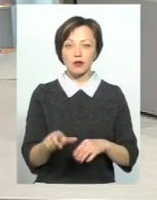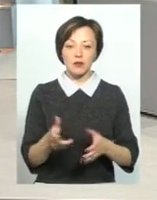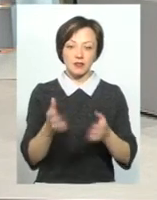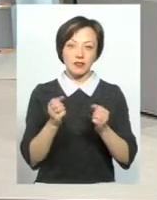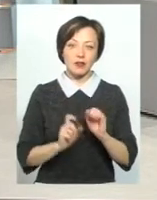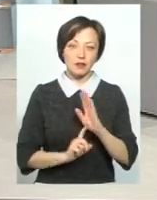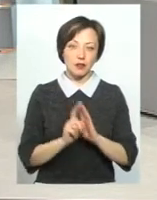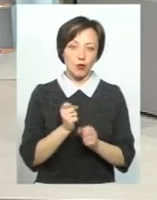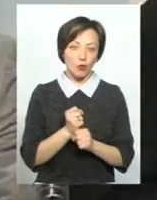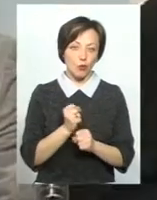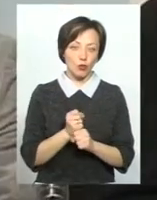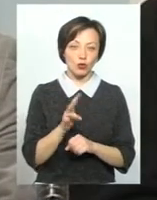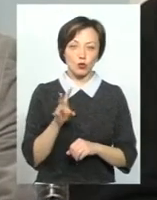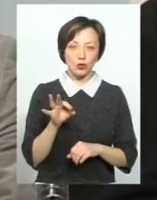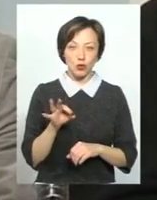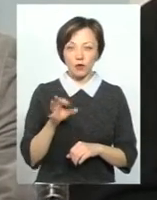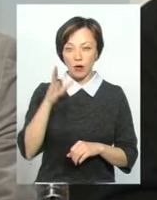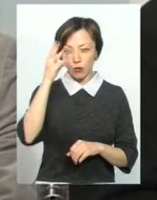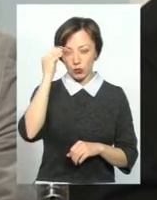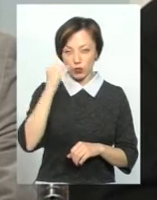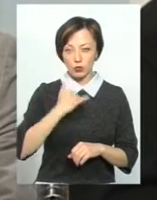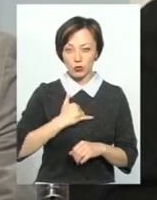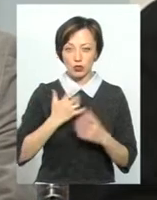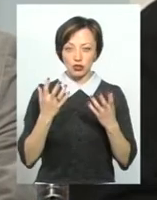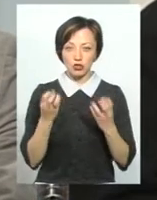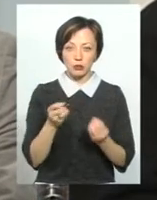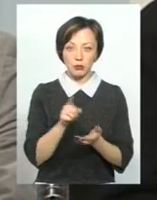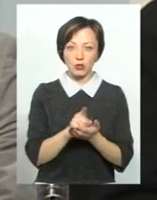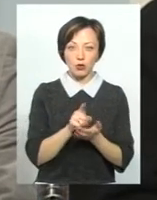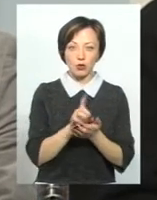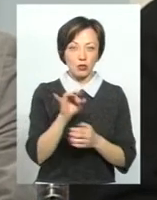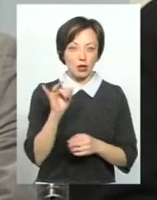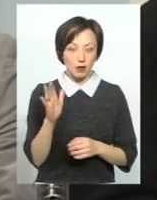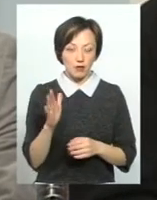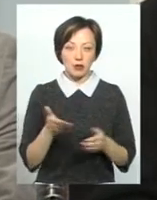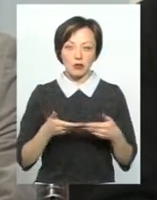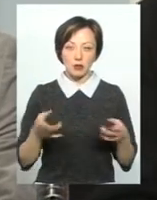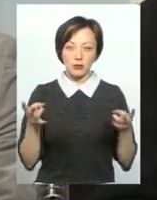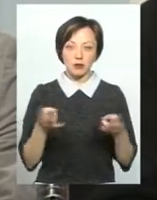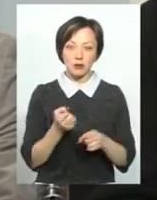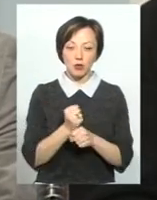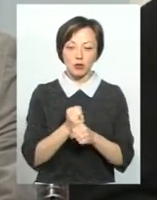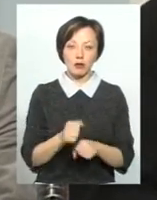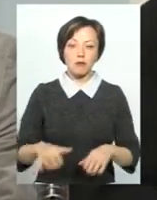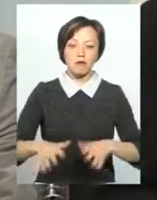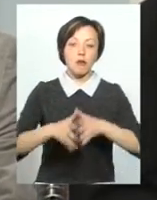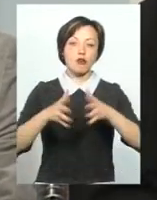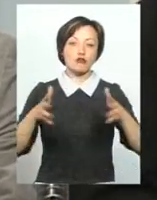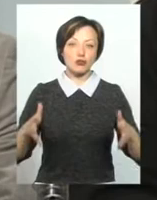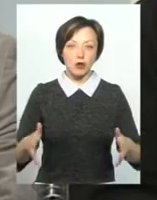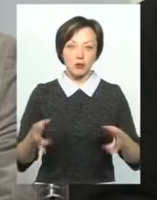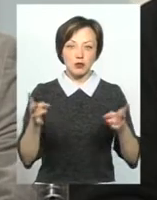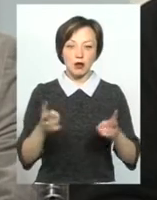взявся за роботу. Ну, врахуйте, в нас є скільки ще пенсіонерів. Нам треба це робити масштабно, це треба